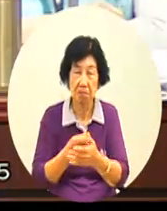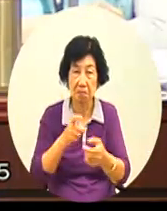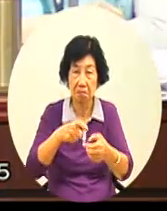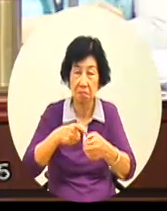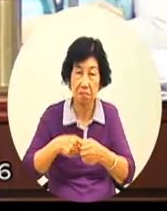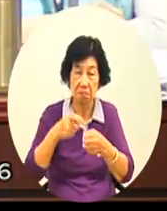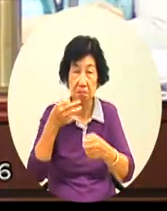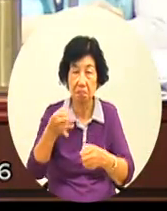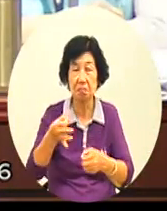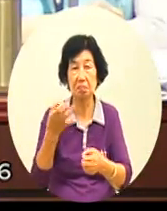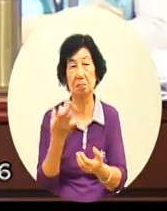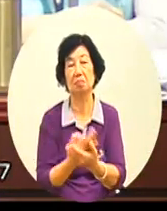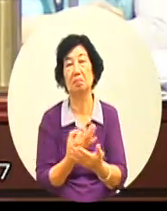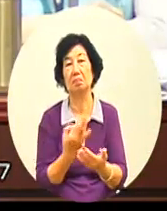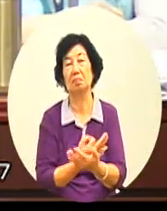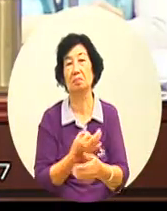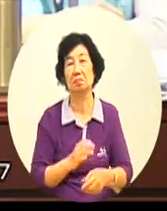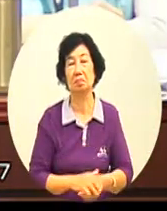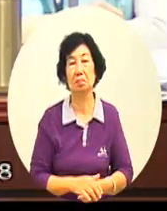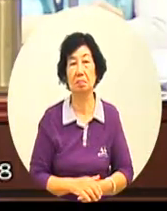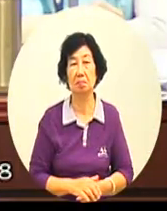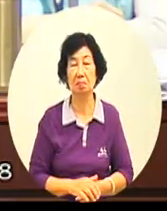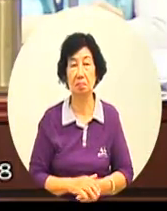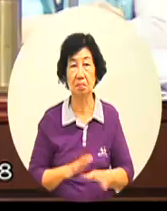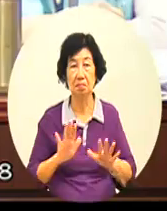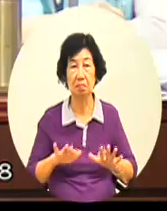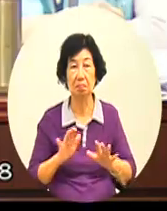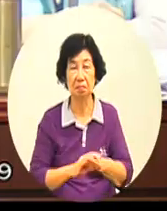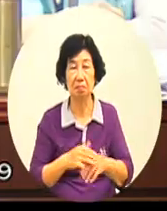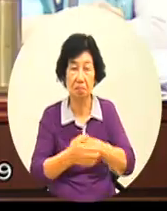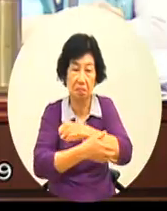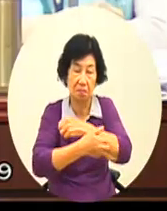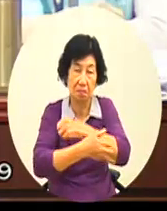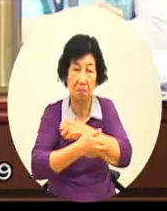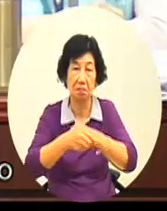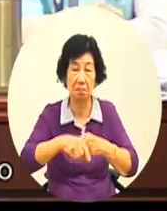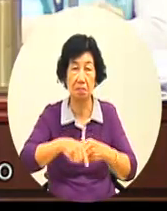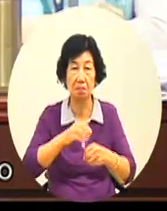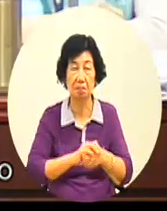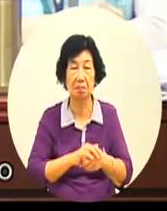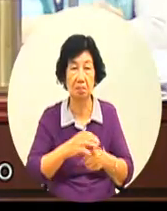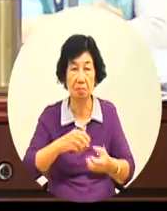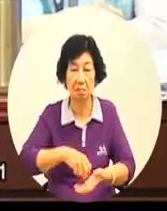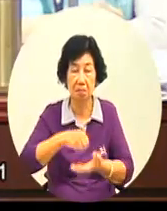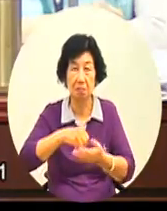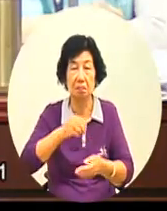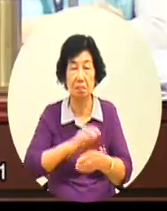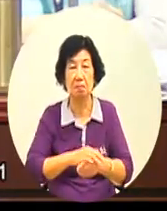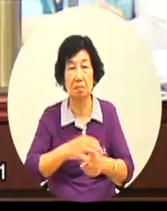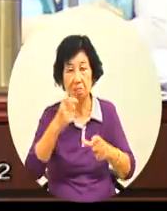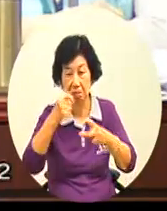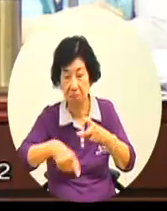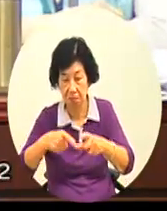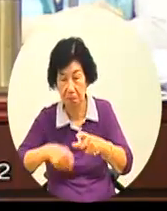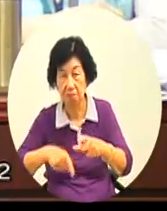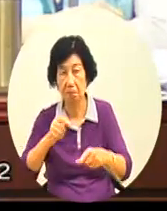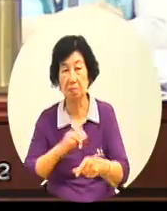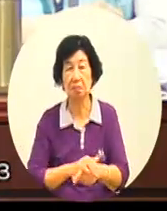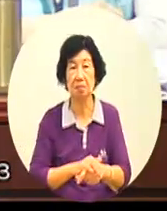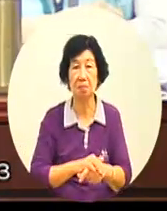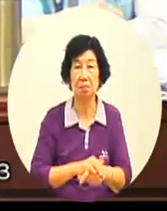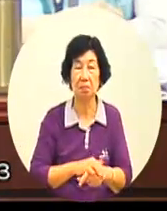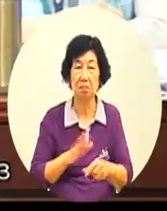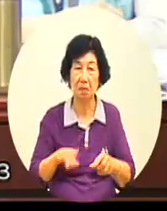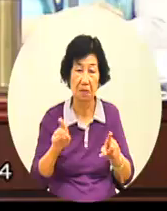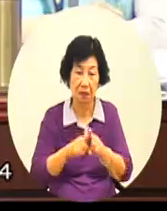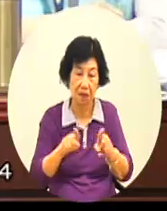力，是不是在这个劳动条件的部分，我们鼓励厂商提供一个好的工作环境，因为他们本身他们的工作就比较吃